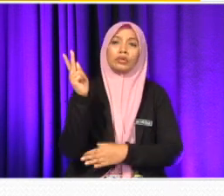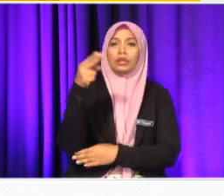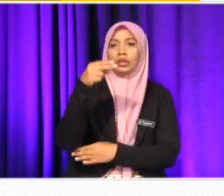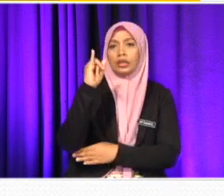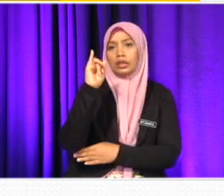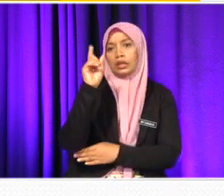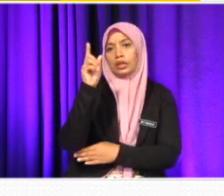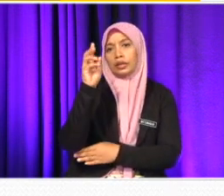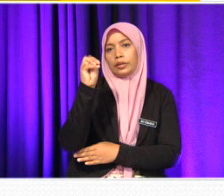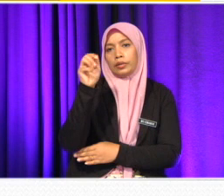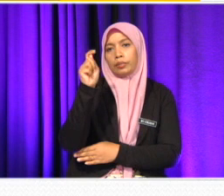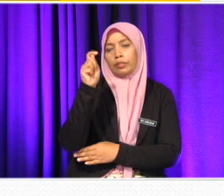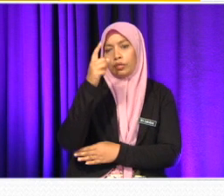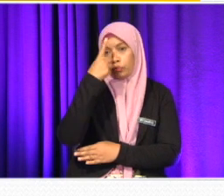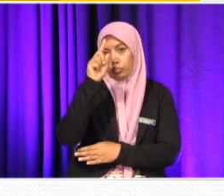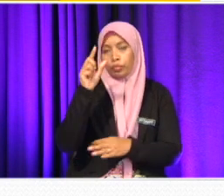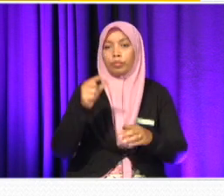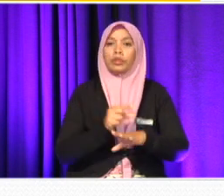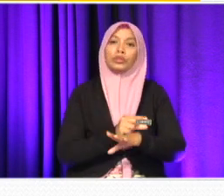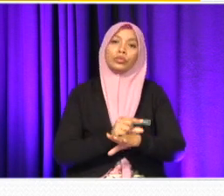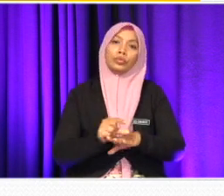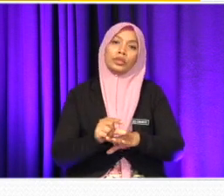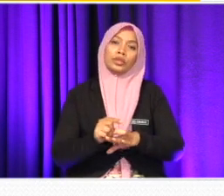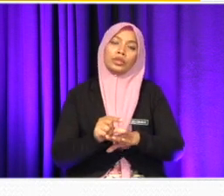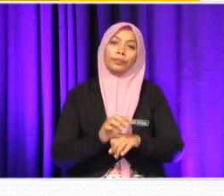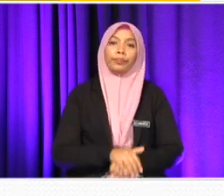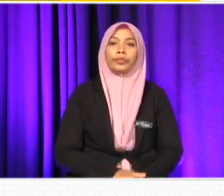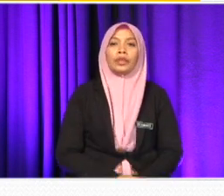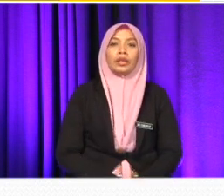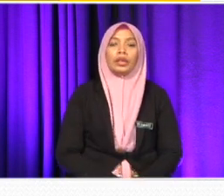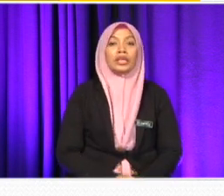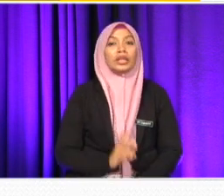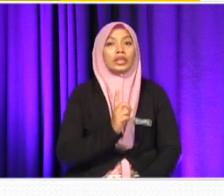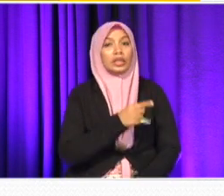kehendak pengguna Oke kemudian Bukit tersebut